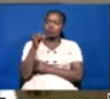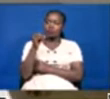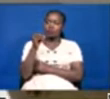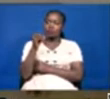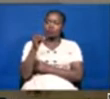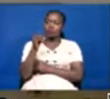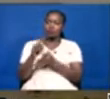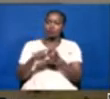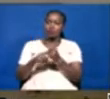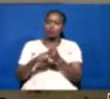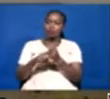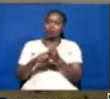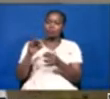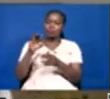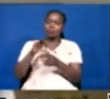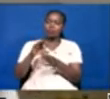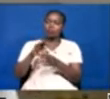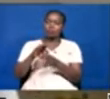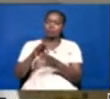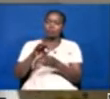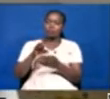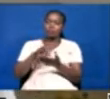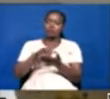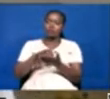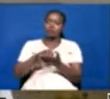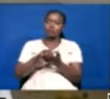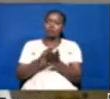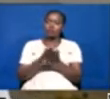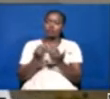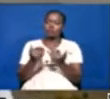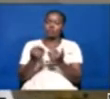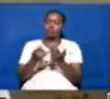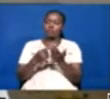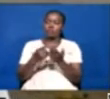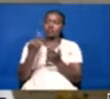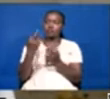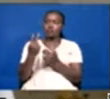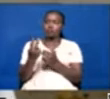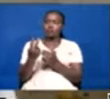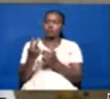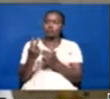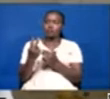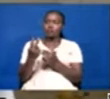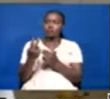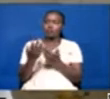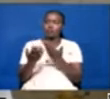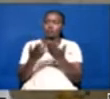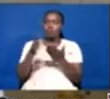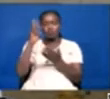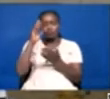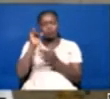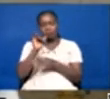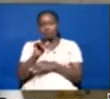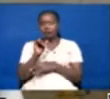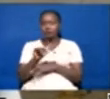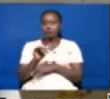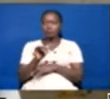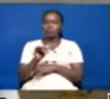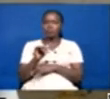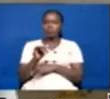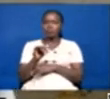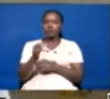106, na kwa sasa tunaweza kuhesabu 32 pekee. Kwa hivyo bado labda tu nimkumbushe mtazamaji asende mbali, endelee kutizama runinga